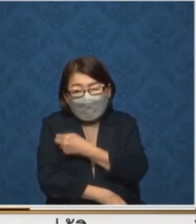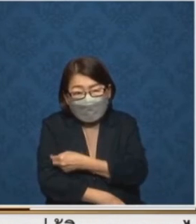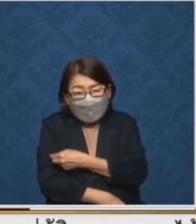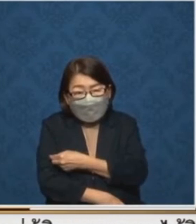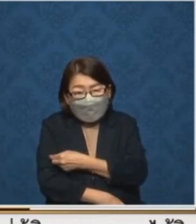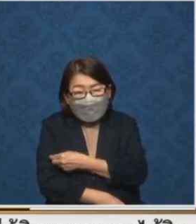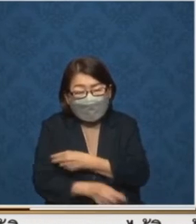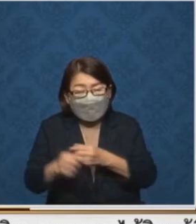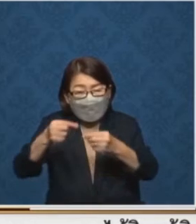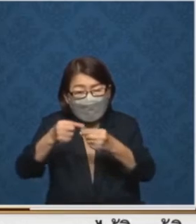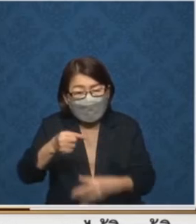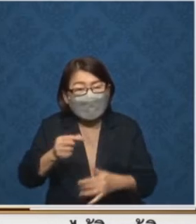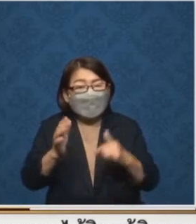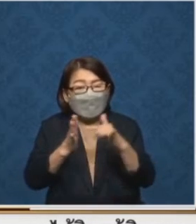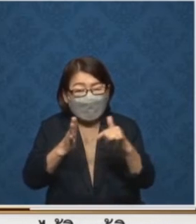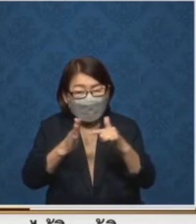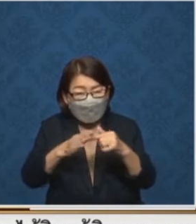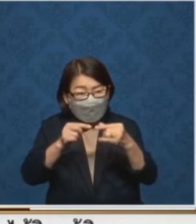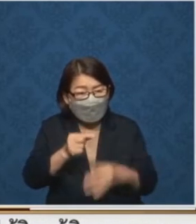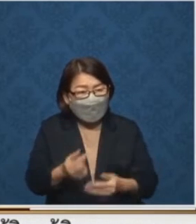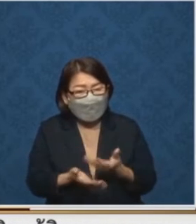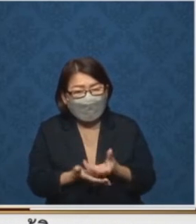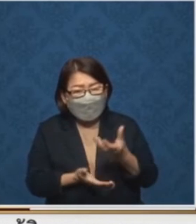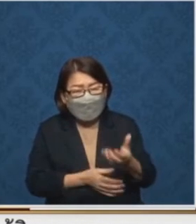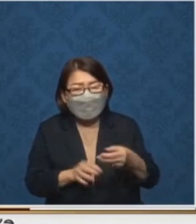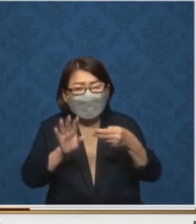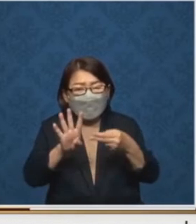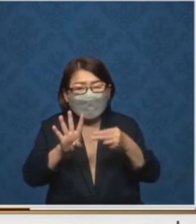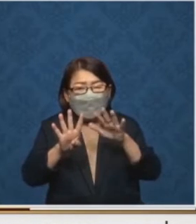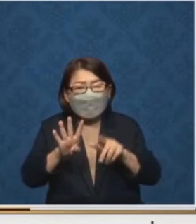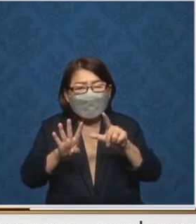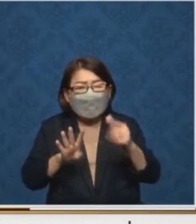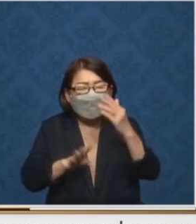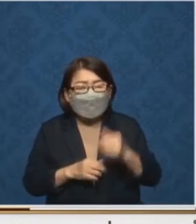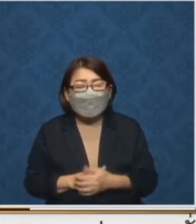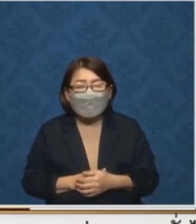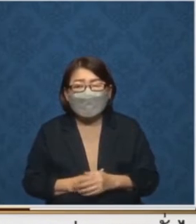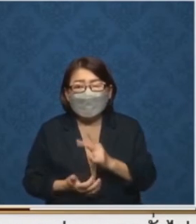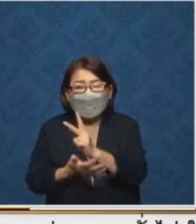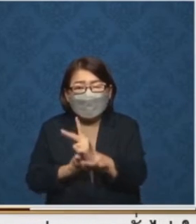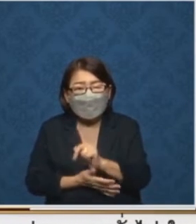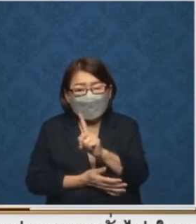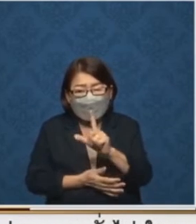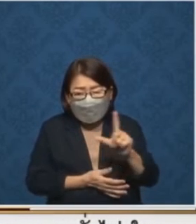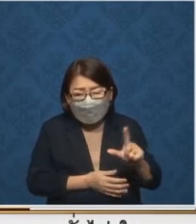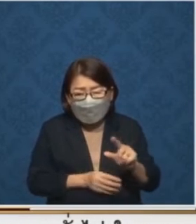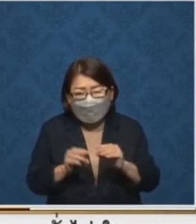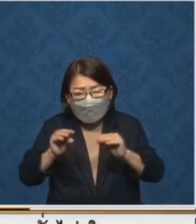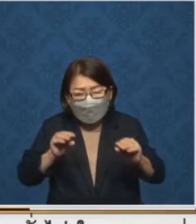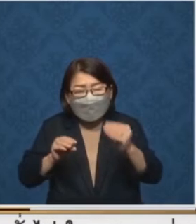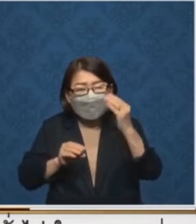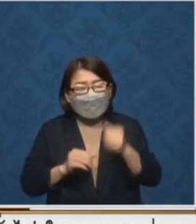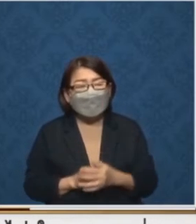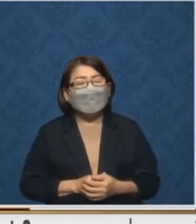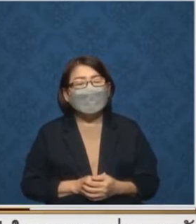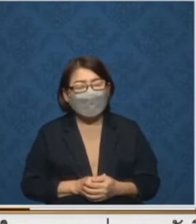วงเงินเด๋วไปดูอกแผนหน ยัไมถึงแต่ปากดว่าท่านแบ่งเงินออกมา 9,55,000 ล้านอ้างวาจะ